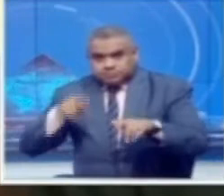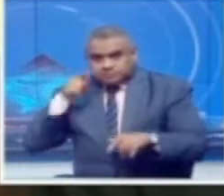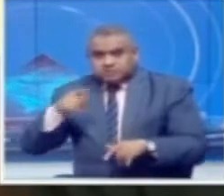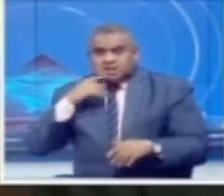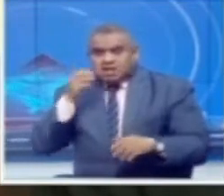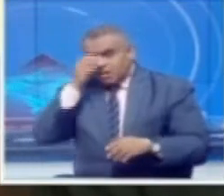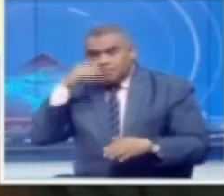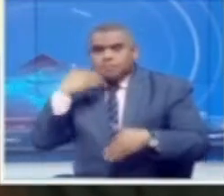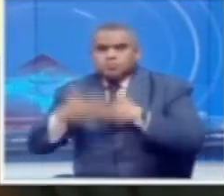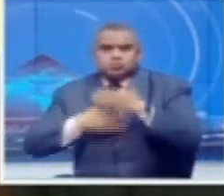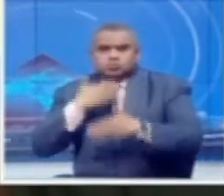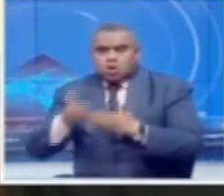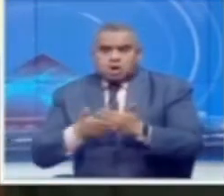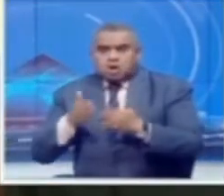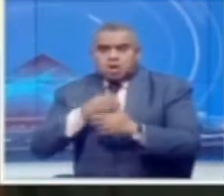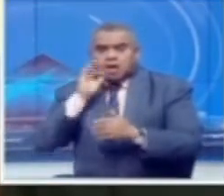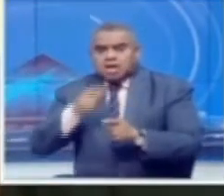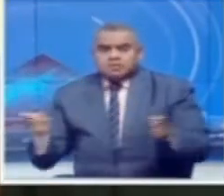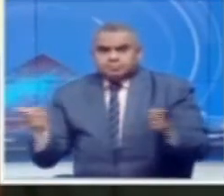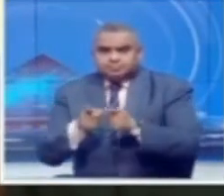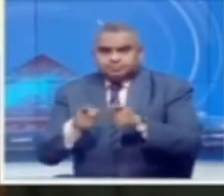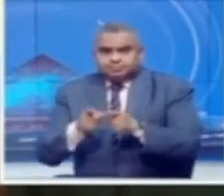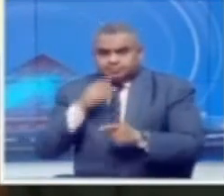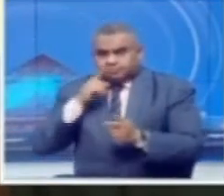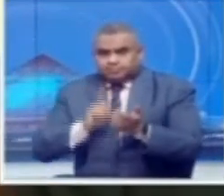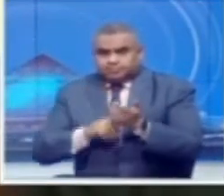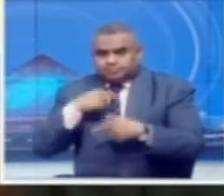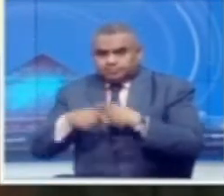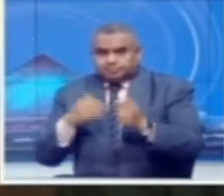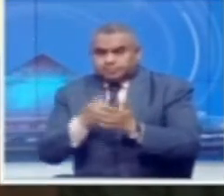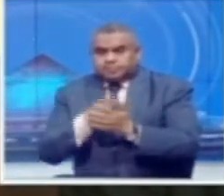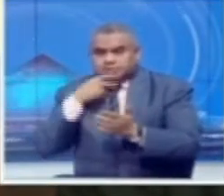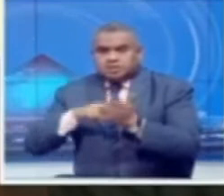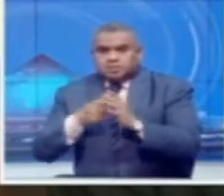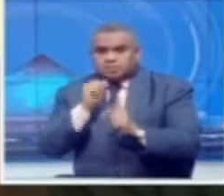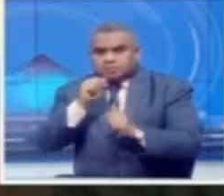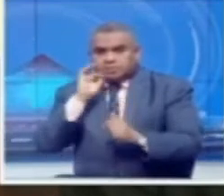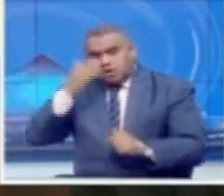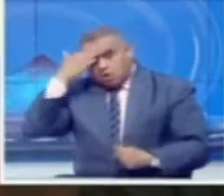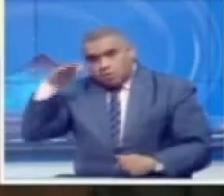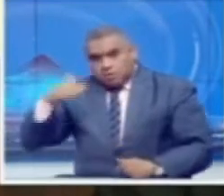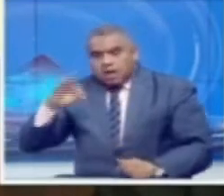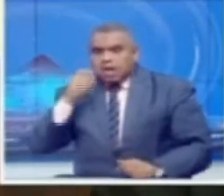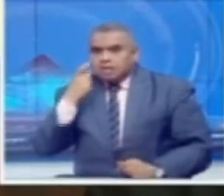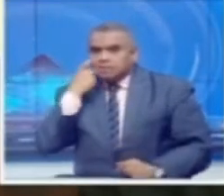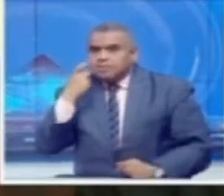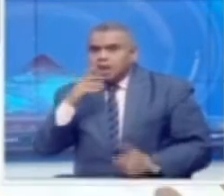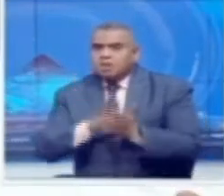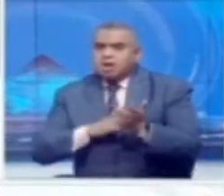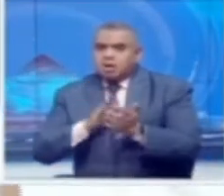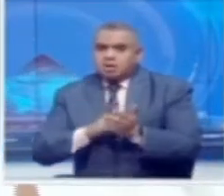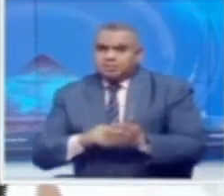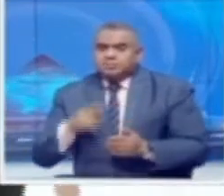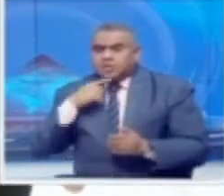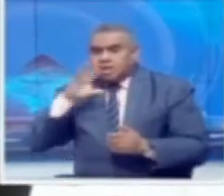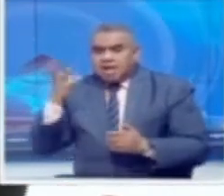بسيط، او يكون مرض نادر لكن قاتل، وده في حالتنا احنا في الحمى الشوكية، هذا مرض قاتل. حديثي